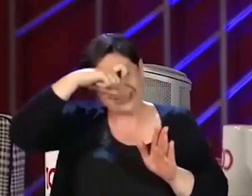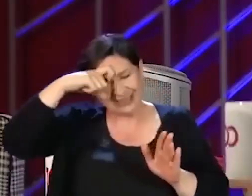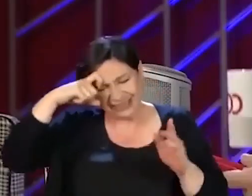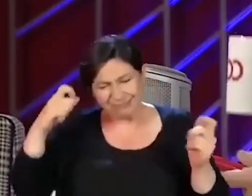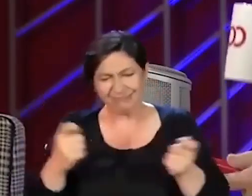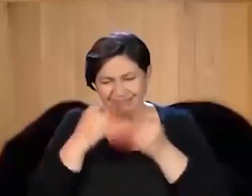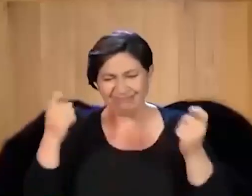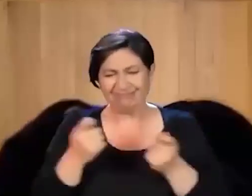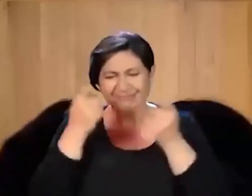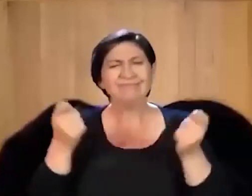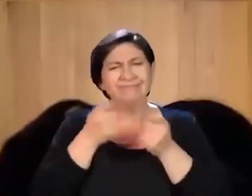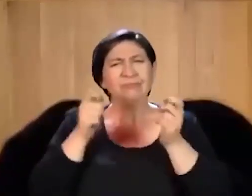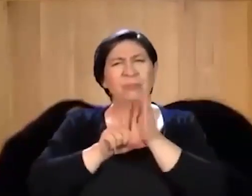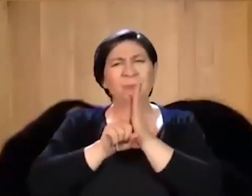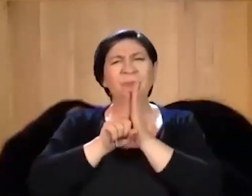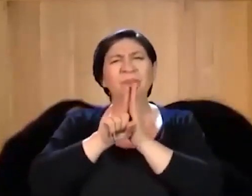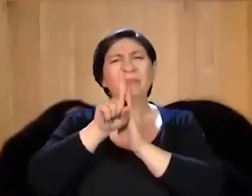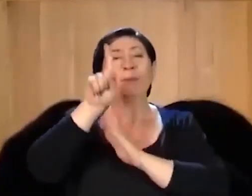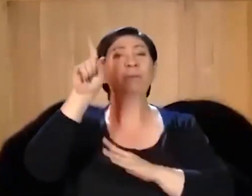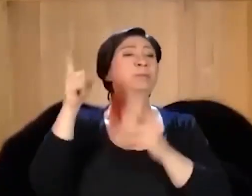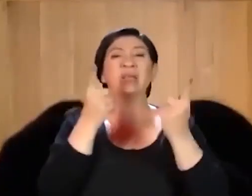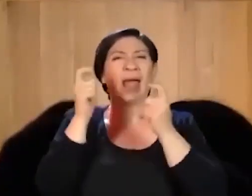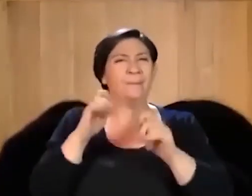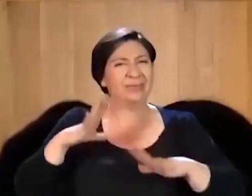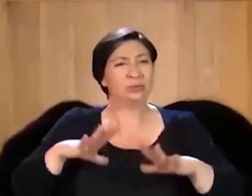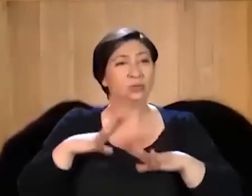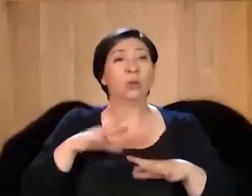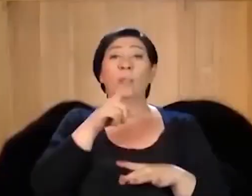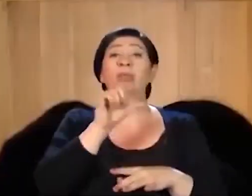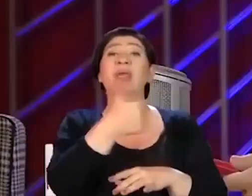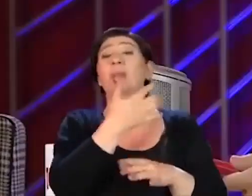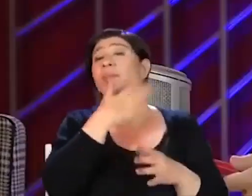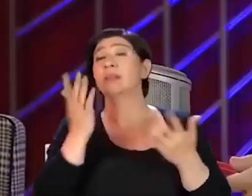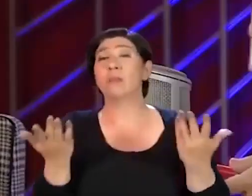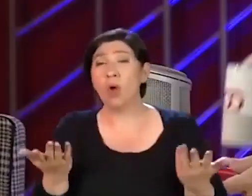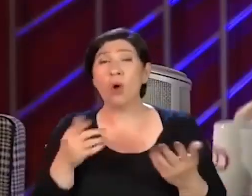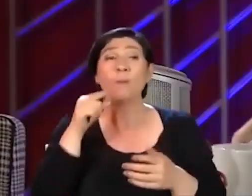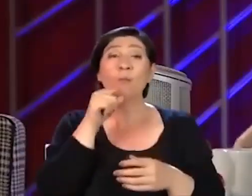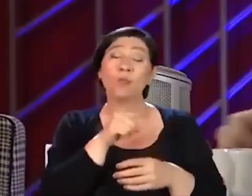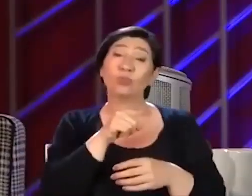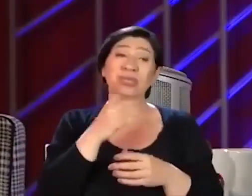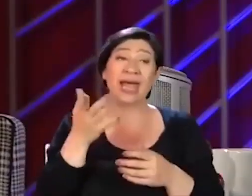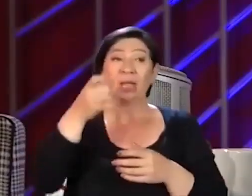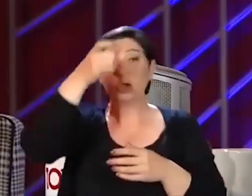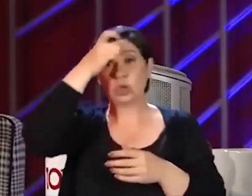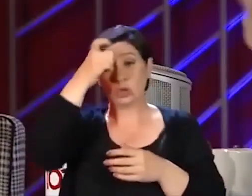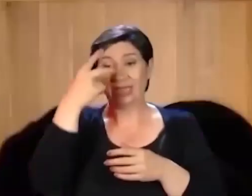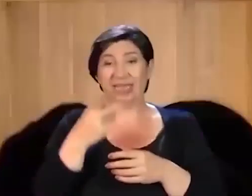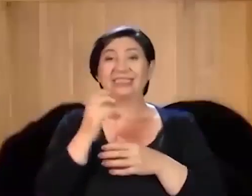Allah ona vermiş olduğu sesle adam bir şeyler yapmaya çalışıyor ama onun değeri bilinmiyor. Bu da